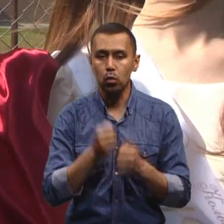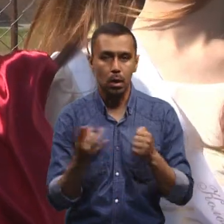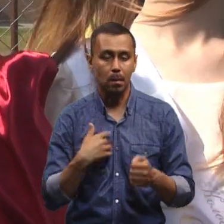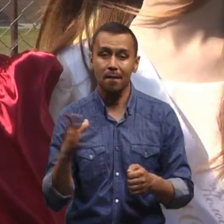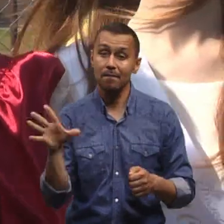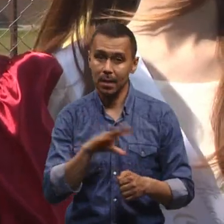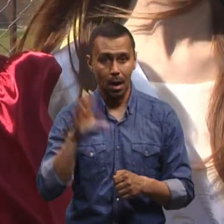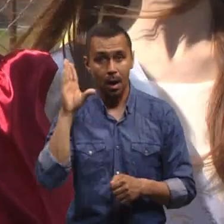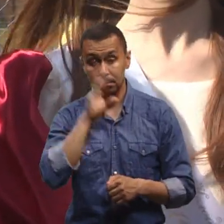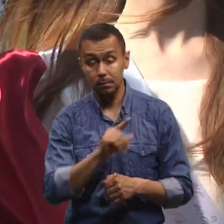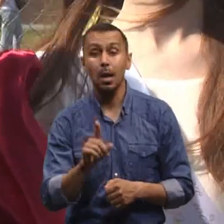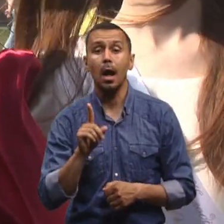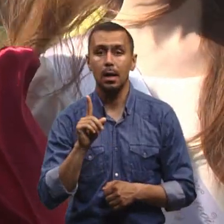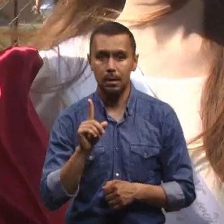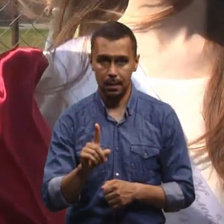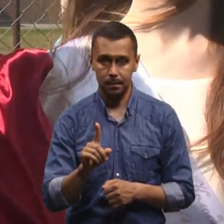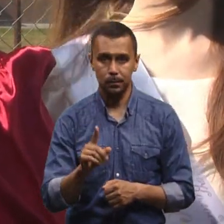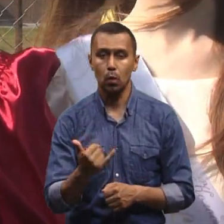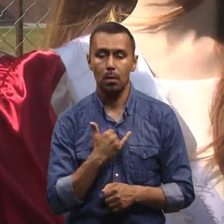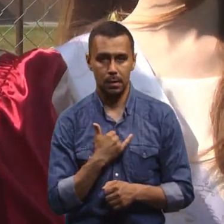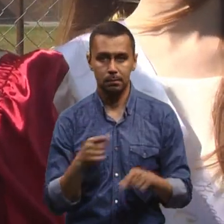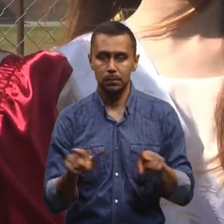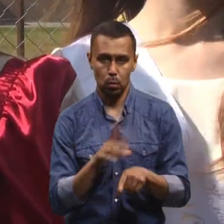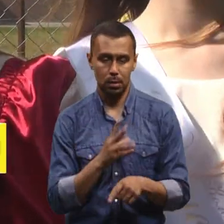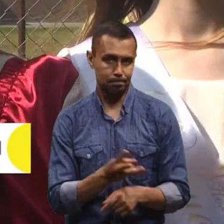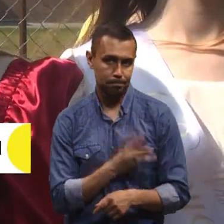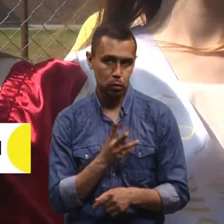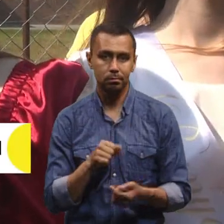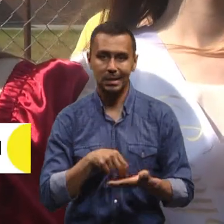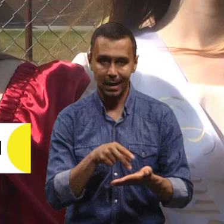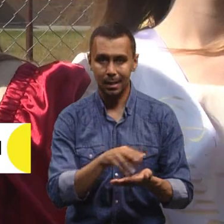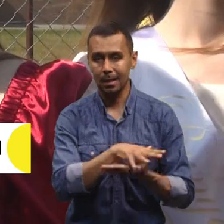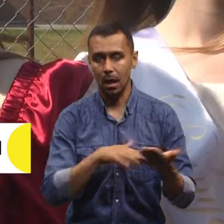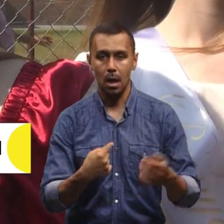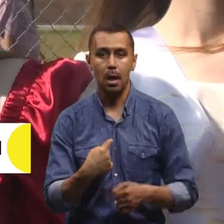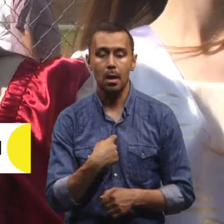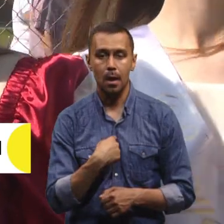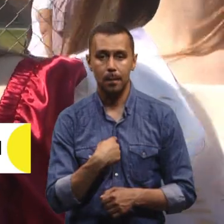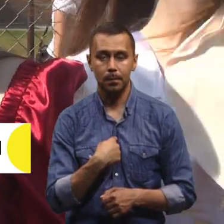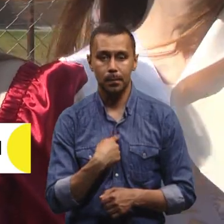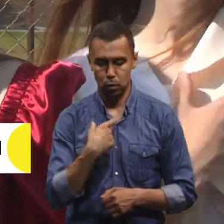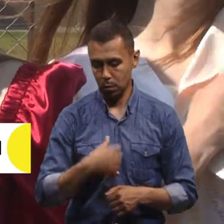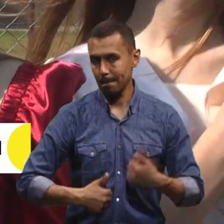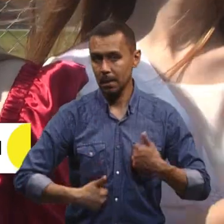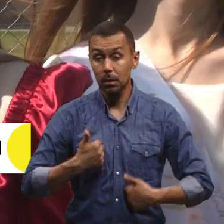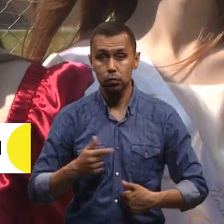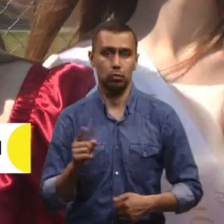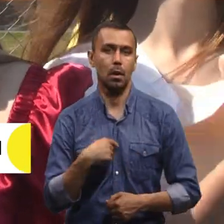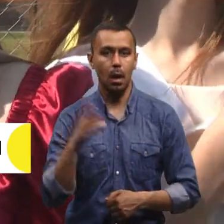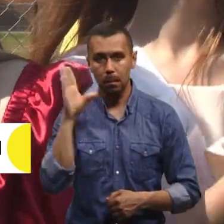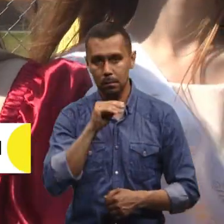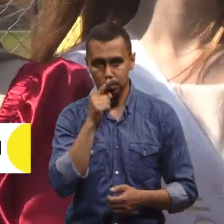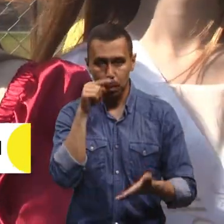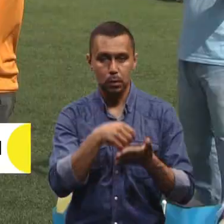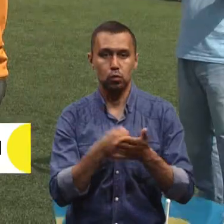все вдавалося, але в мене все одно була ця мотивація, щоб йти далі, і я собою пишаюся, що я змогла дійти